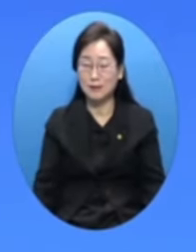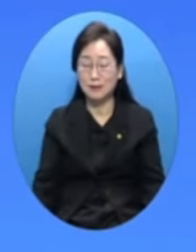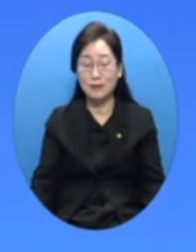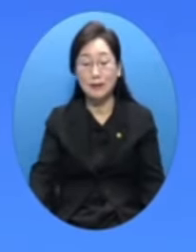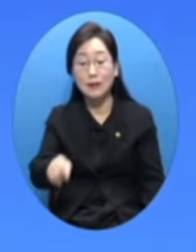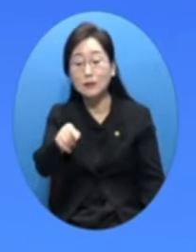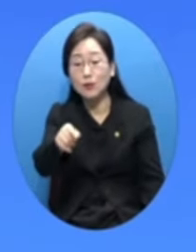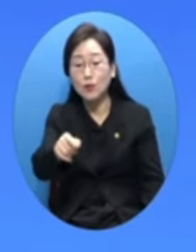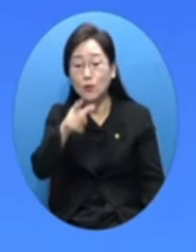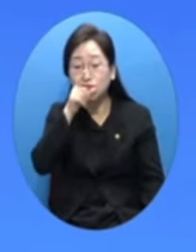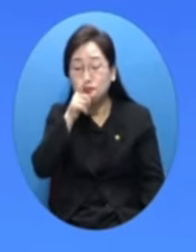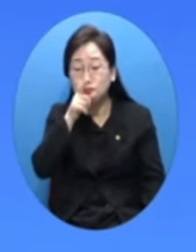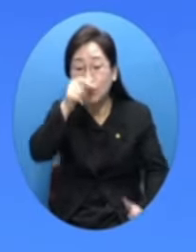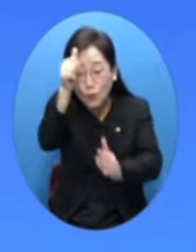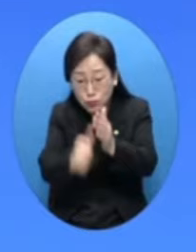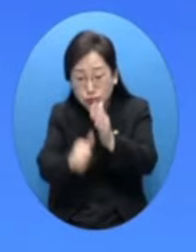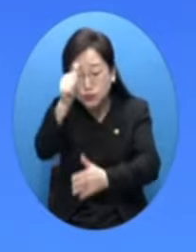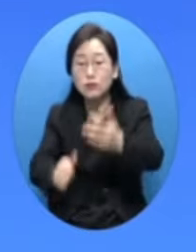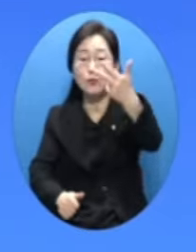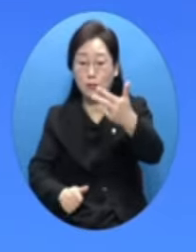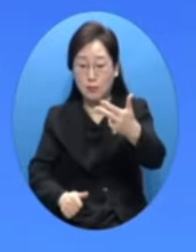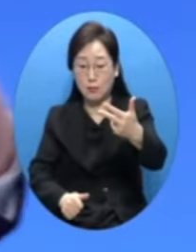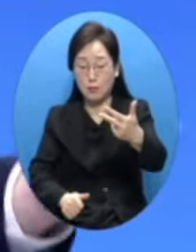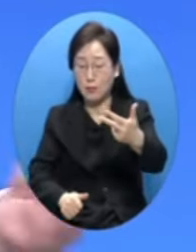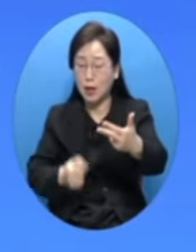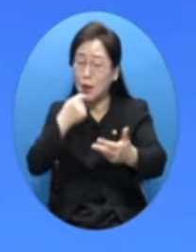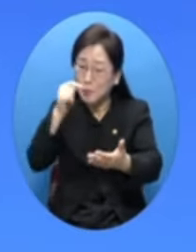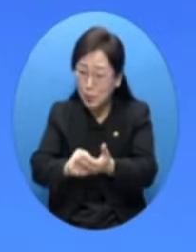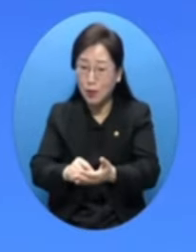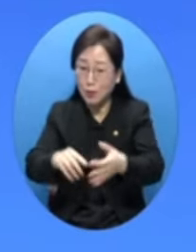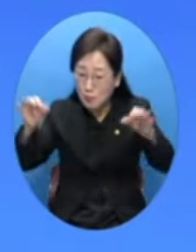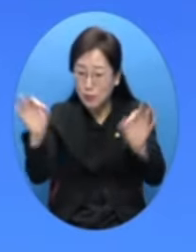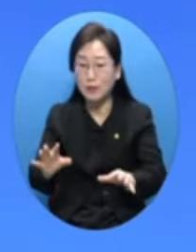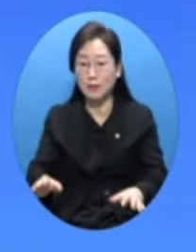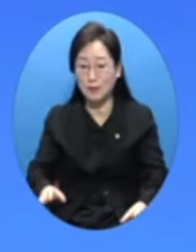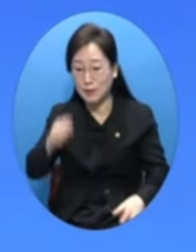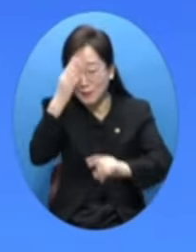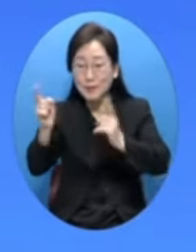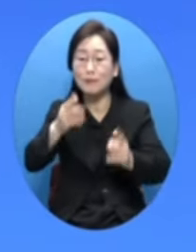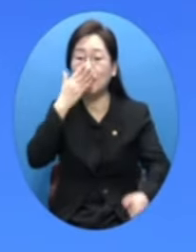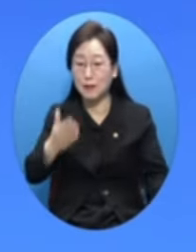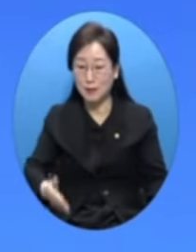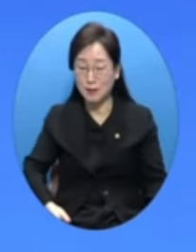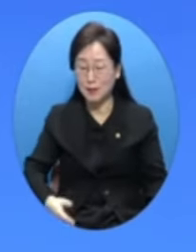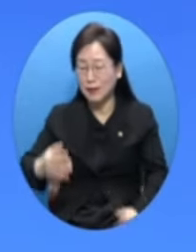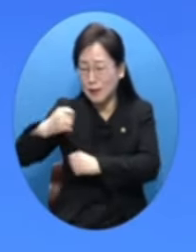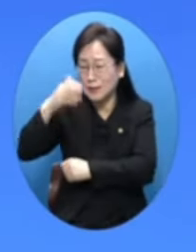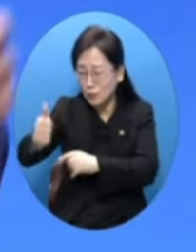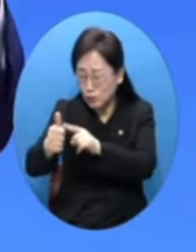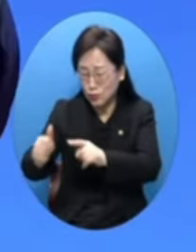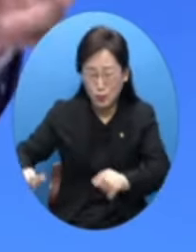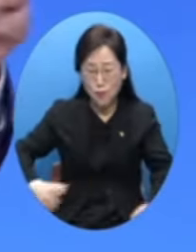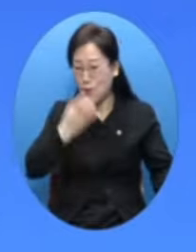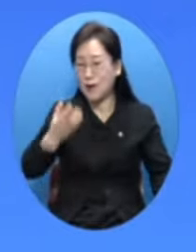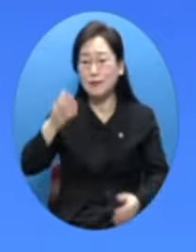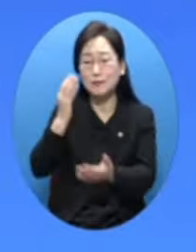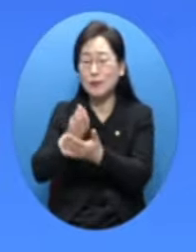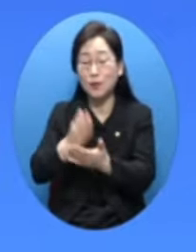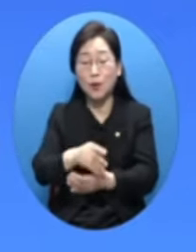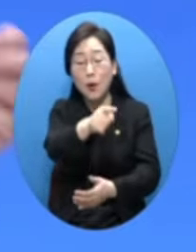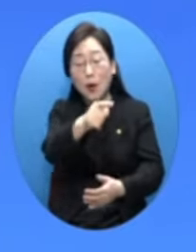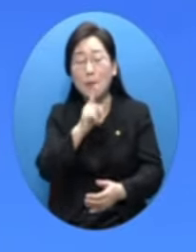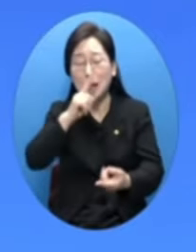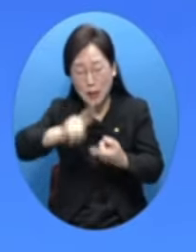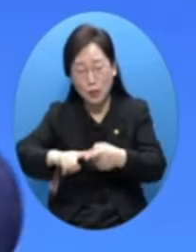물을 들어가서 7번만 들었다 나오면 되는데 그럼 병 고침받는데 장군이요, 장군이요. 화내지 마시고 저 선제 말 한번